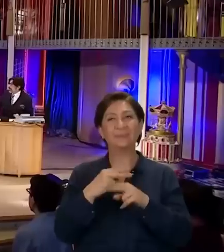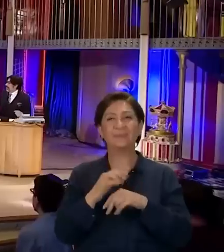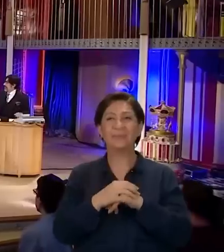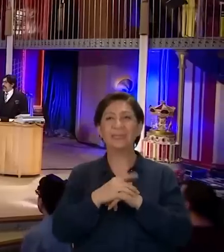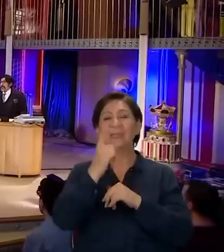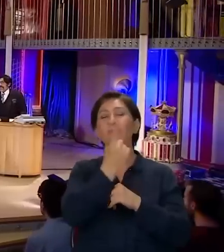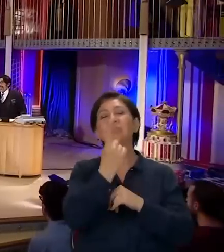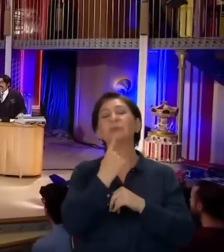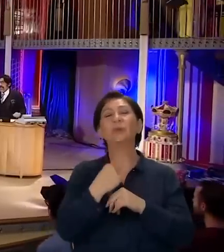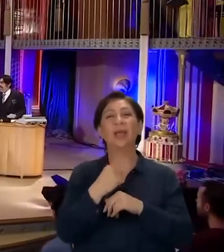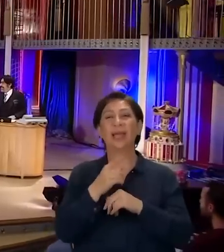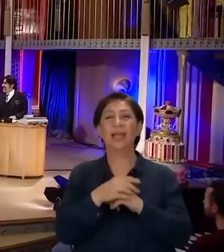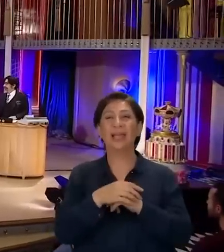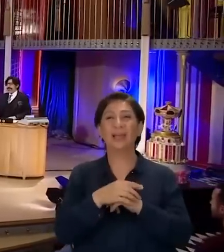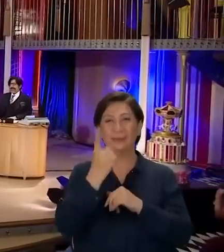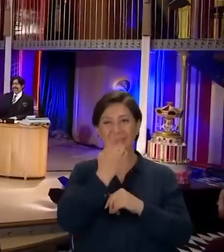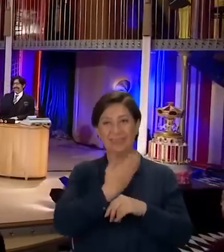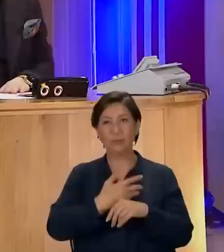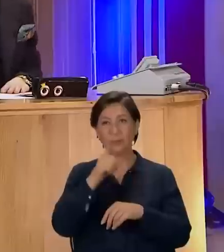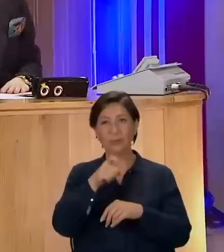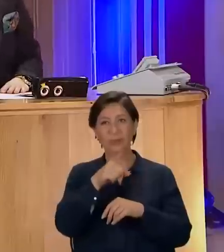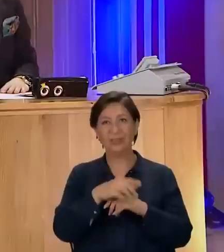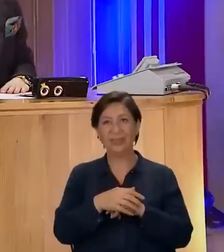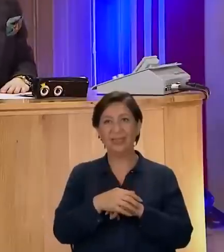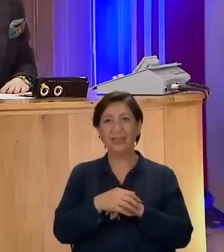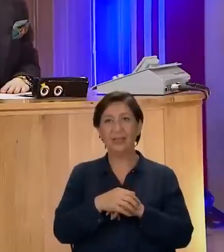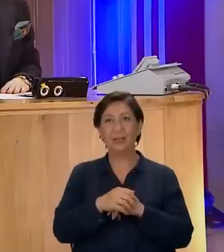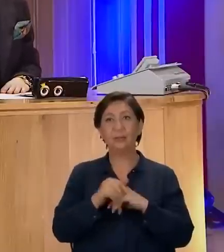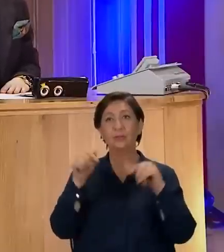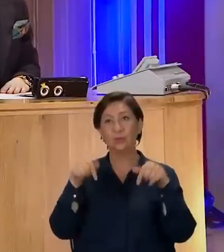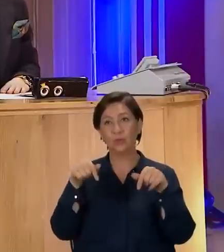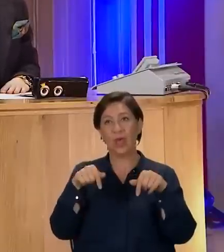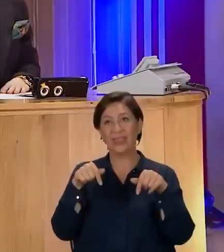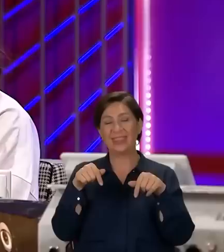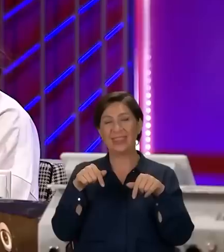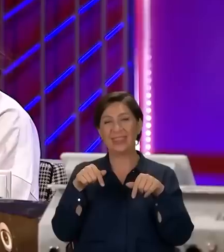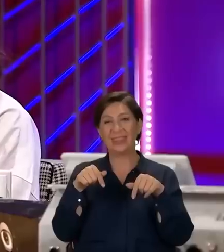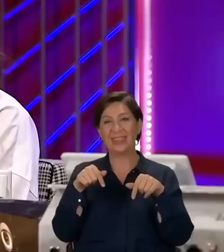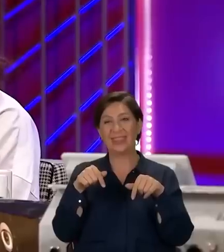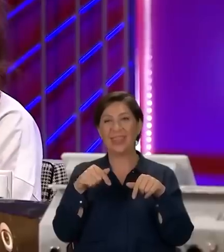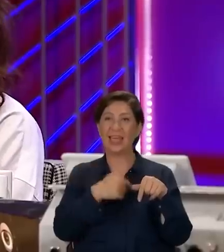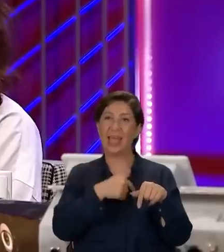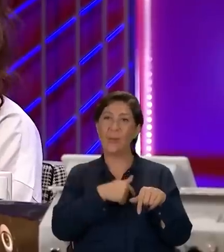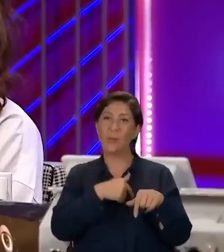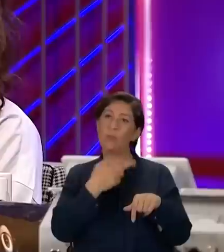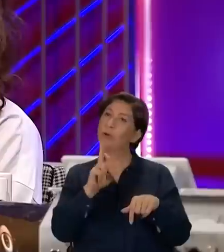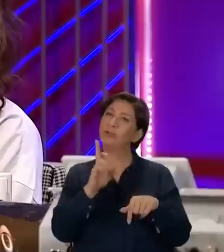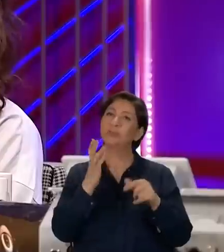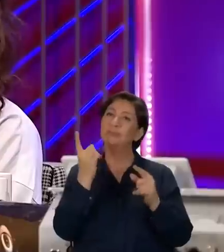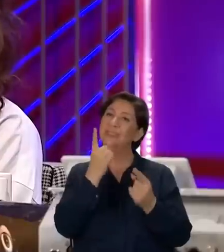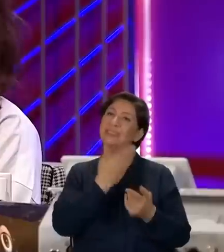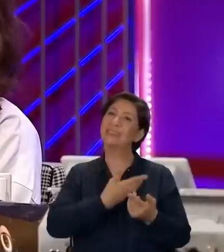sen bir şey söyle şimdi mesela de ki birini seviyor musun? Şu an kalbim boş birini sevmiyorum